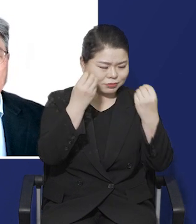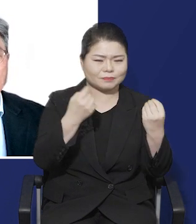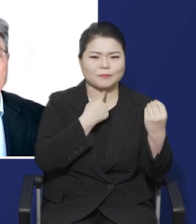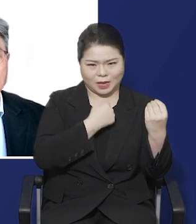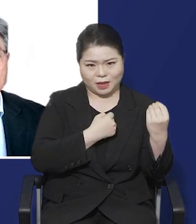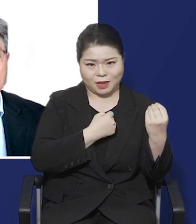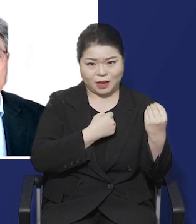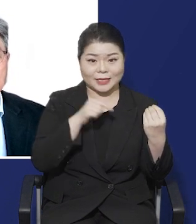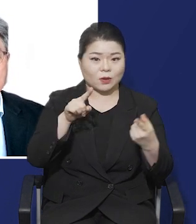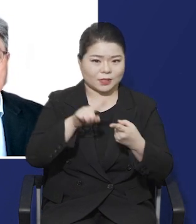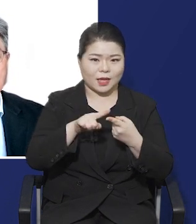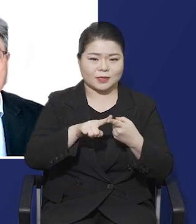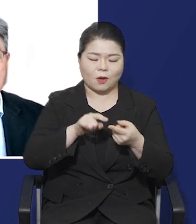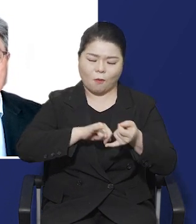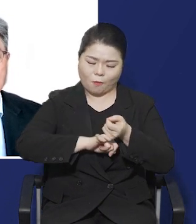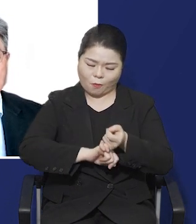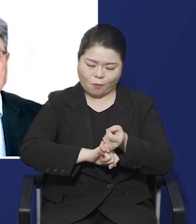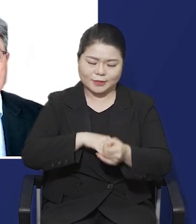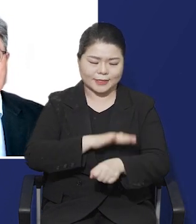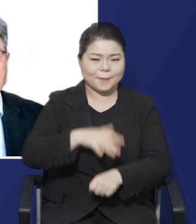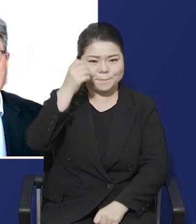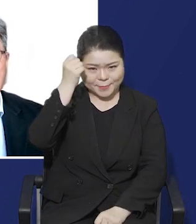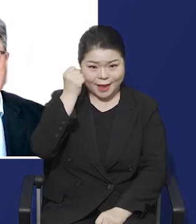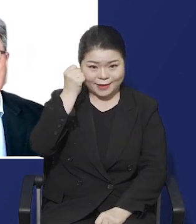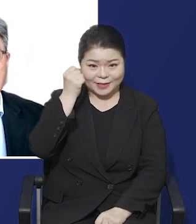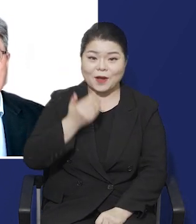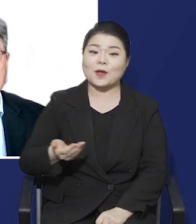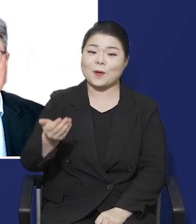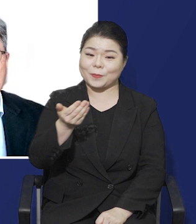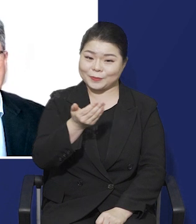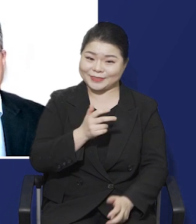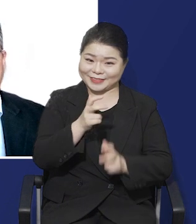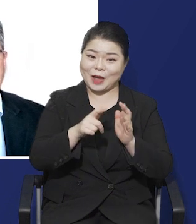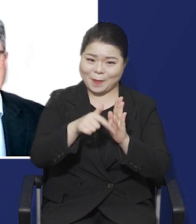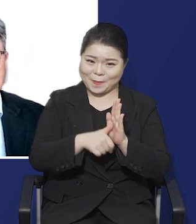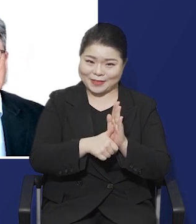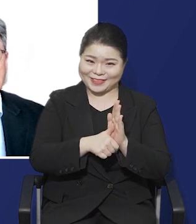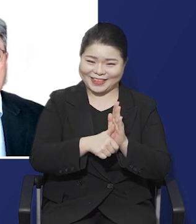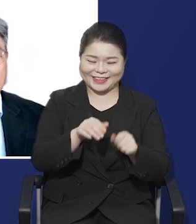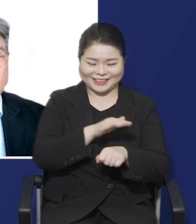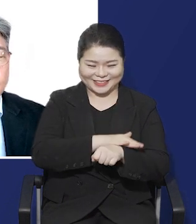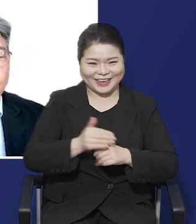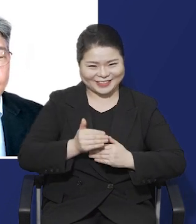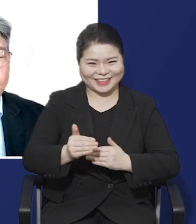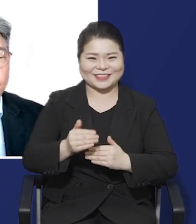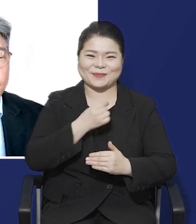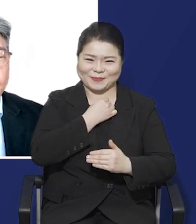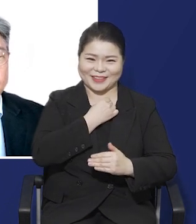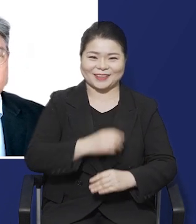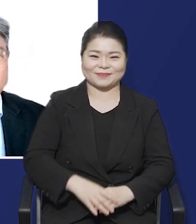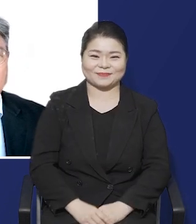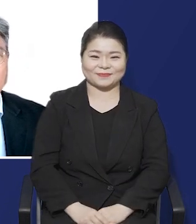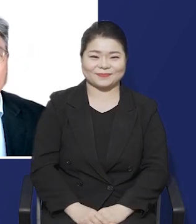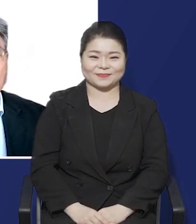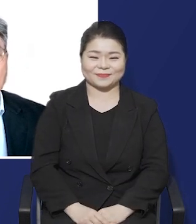때문에 이 부분을 명확하게 명심하셔서 어, 조사 단계를 거치시기 바랍니다.